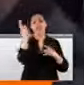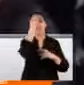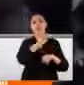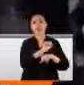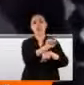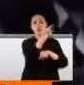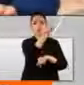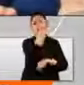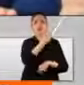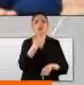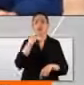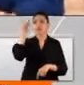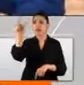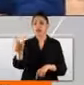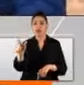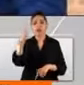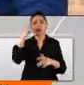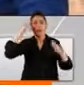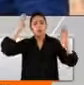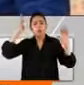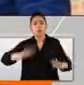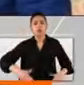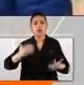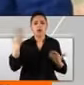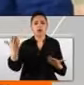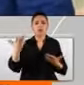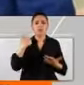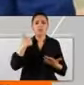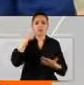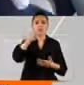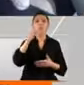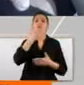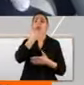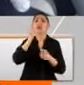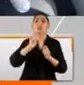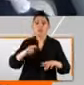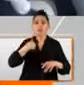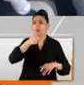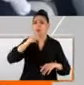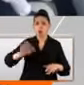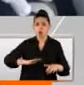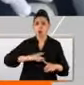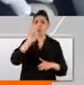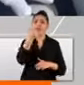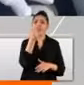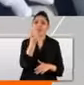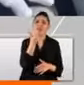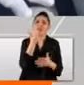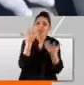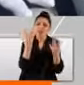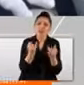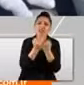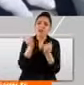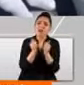bu itirafla yıkıldı. O eylemi yapmamış olsaydı eğer benim oğlum şu an yanımda olacaktı ve 6,5 yaşında olacaktı,